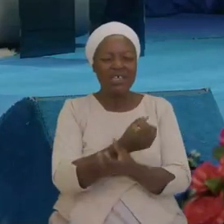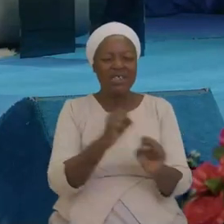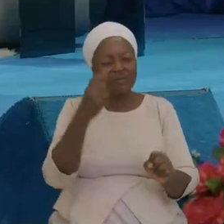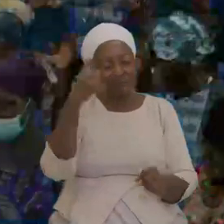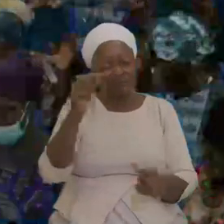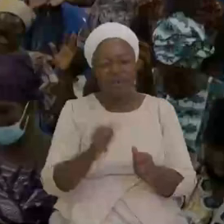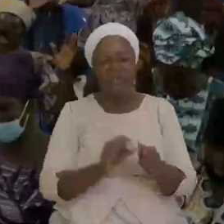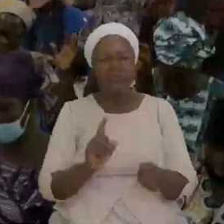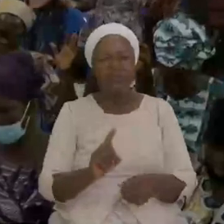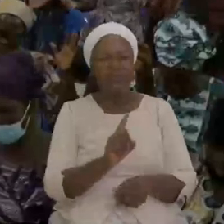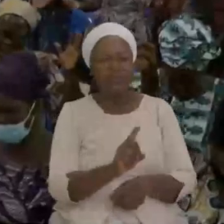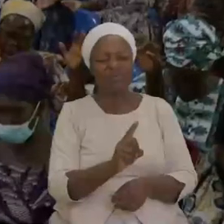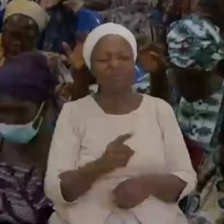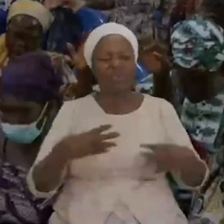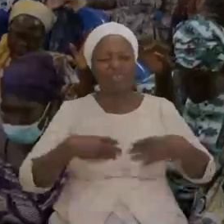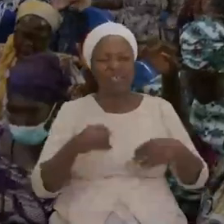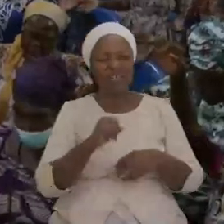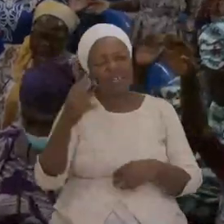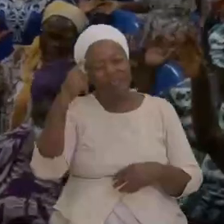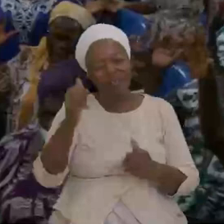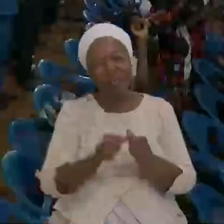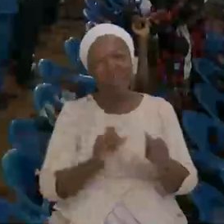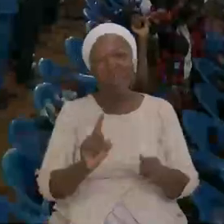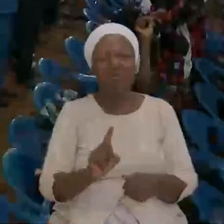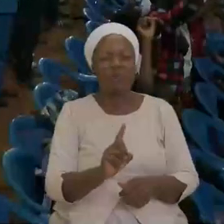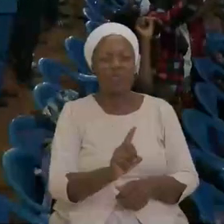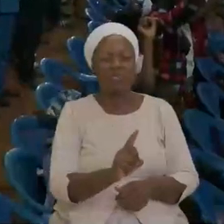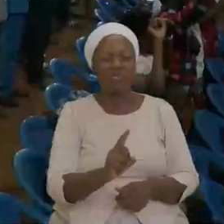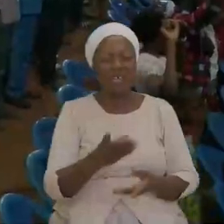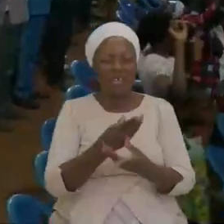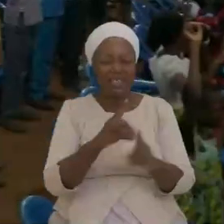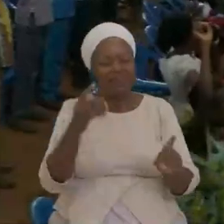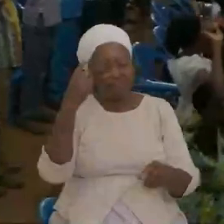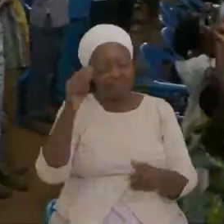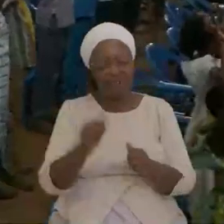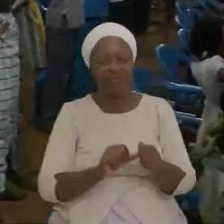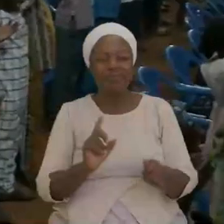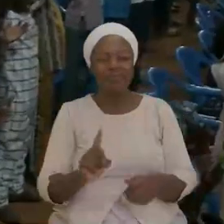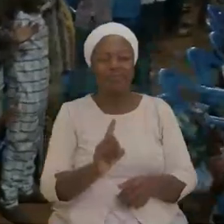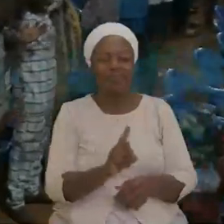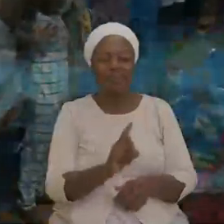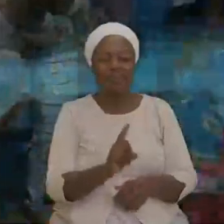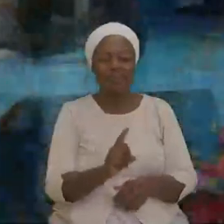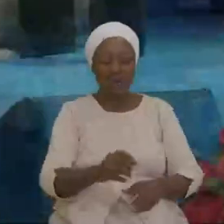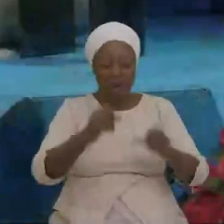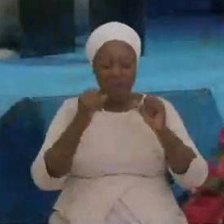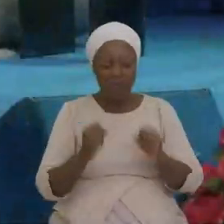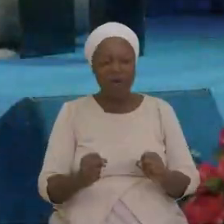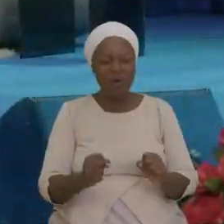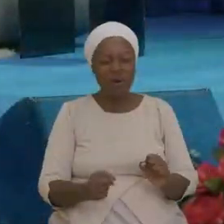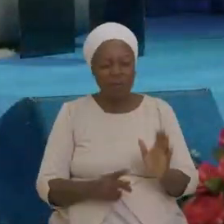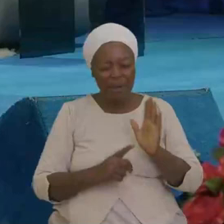Le salut pour tout le monde. La guérison pour tout le monde. La délivrance pour tout le monde.